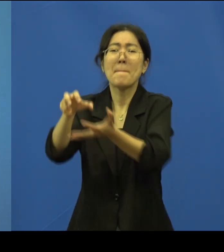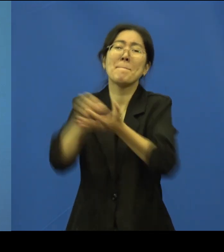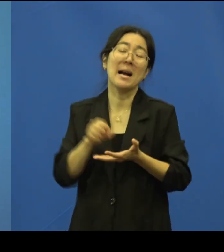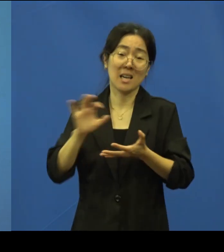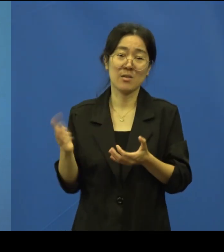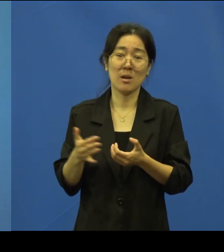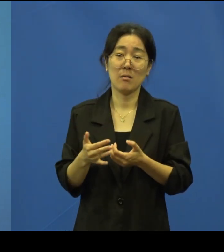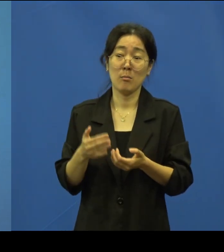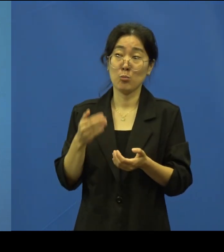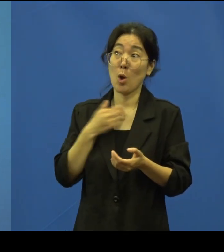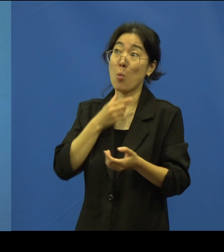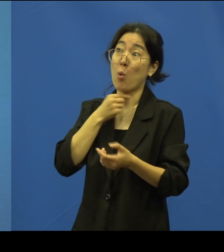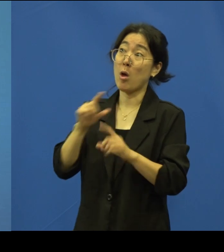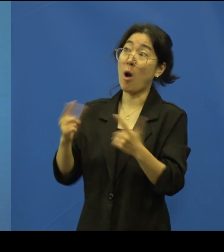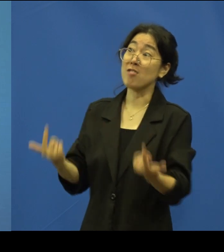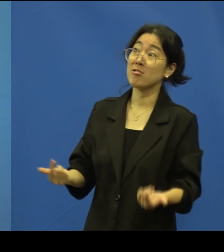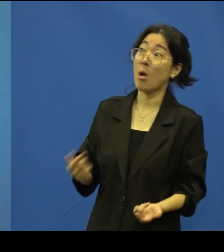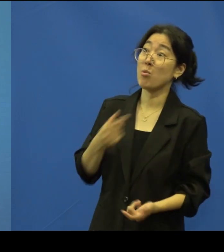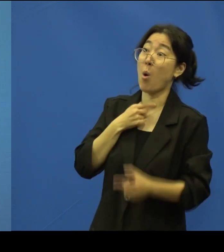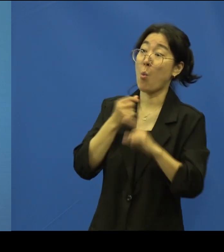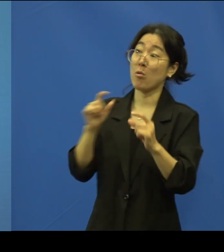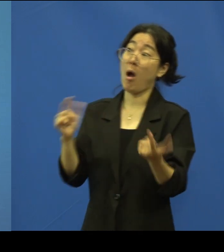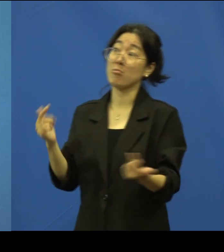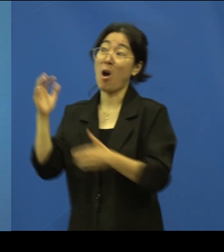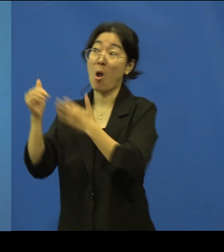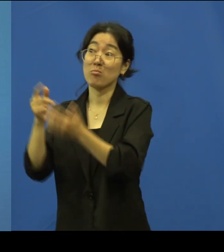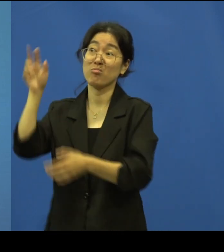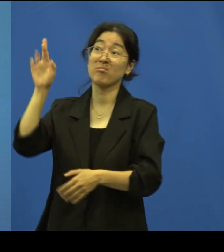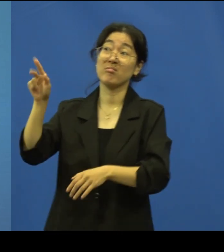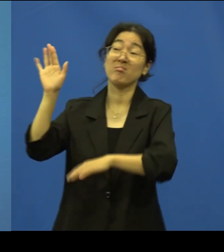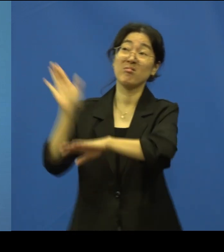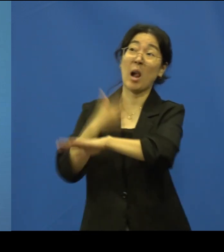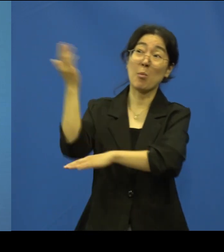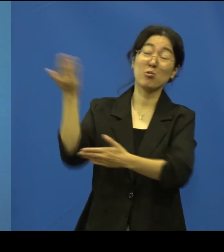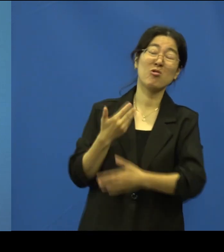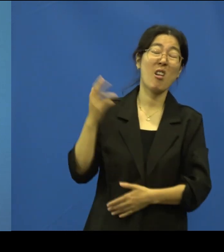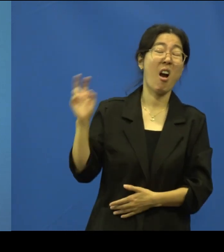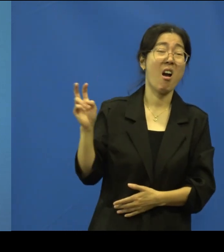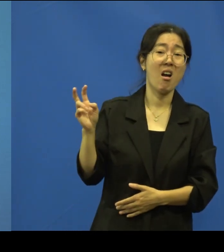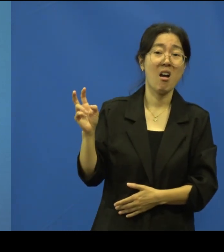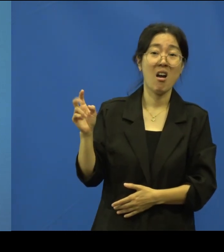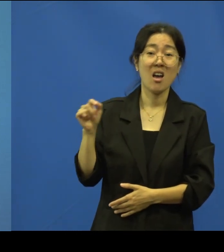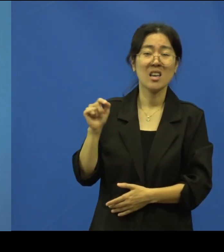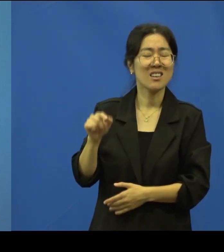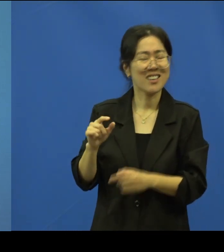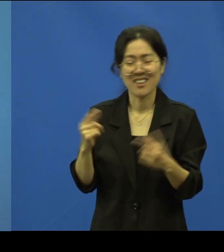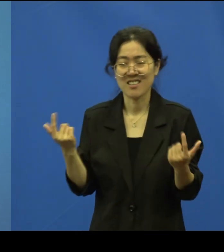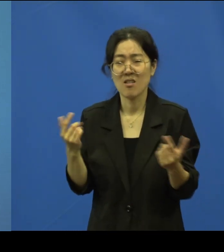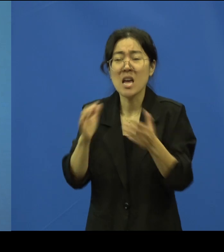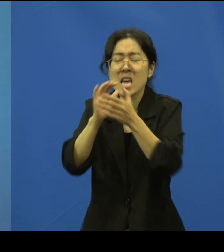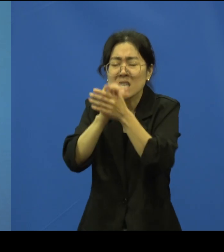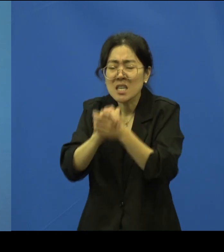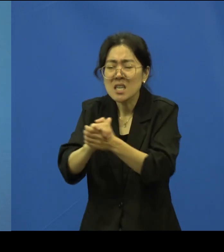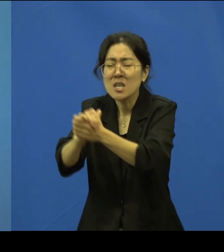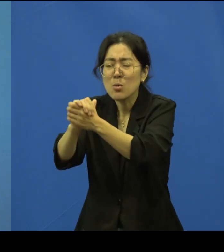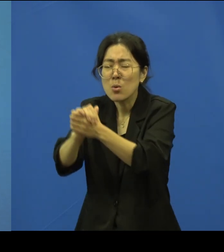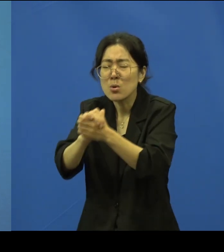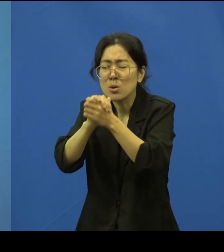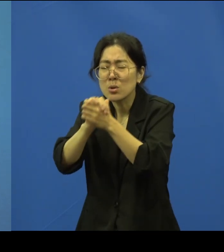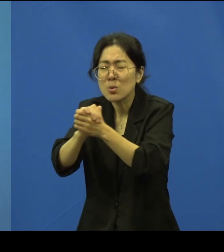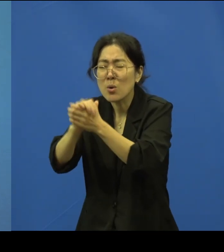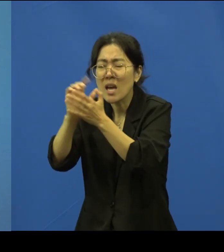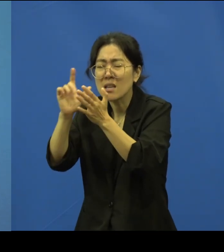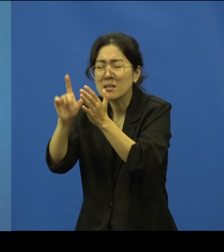것입니다. 저희는 아이가 셋이라 그랬잖아요. 첫째가 이제 대학을 가고 둘째가 재수를 했습니다. 그리고 셋째가 재수를